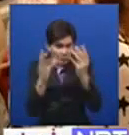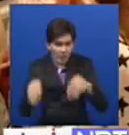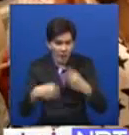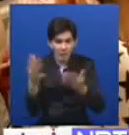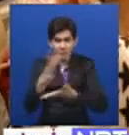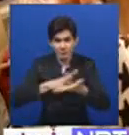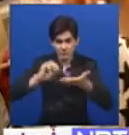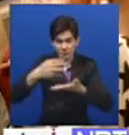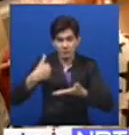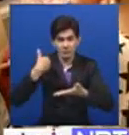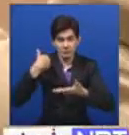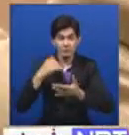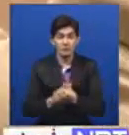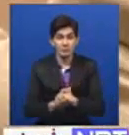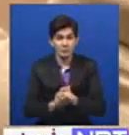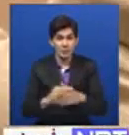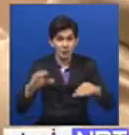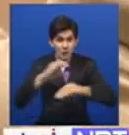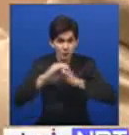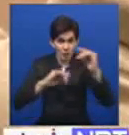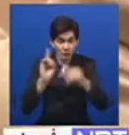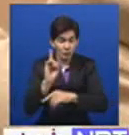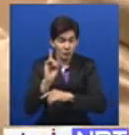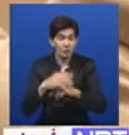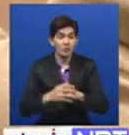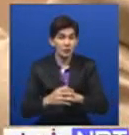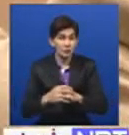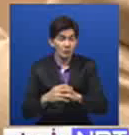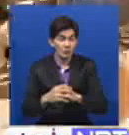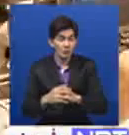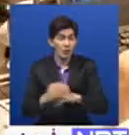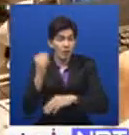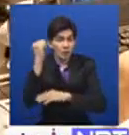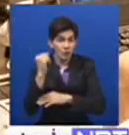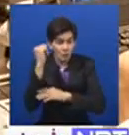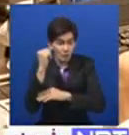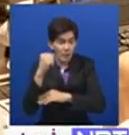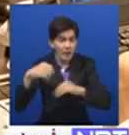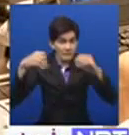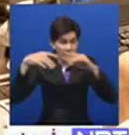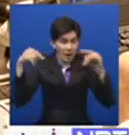วิทยาลัยโดยเริ่มโครงการรถโดยสารไฟฟ้าสาธารณะภายในมหาวิทย